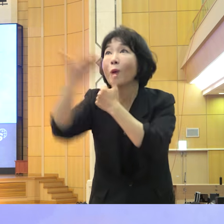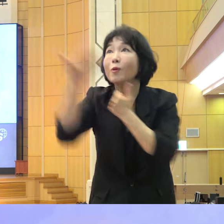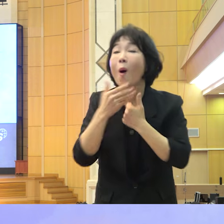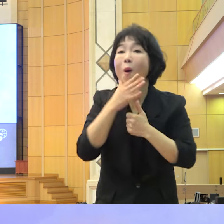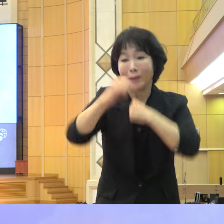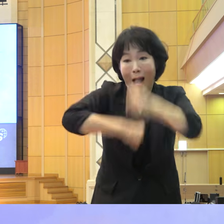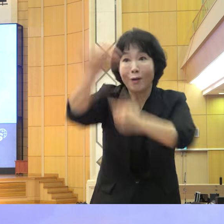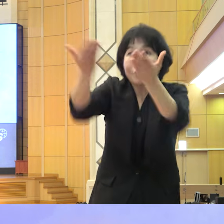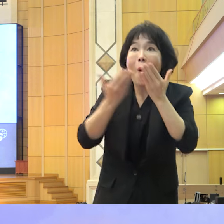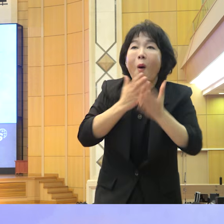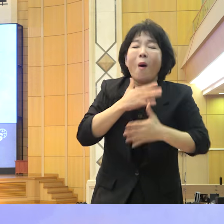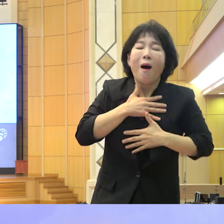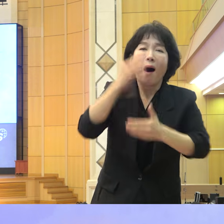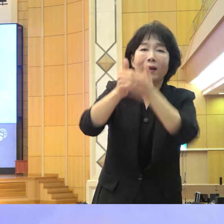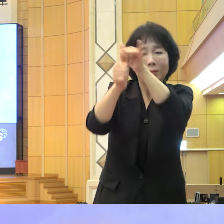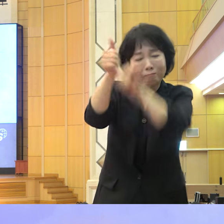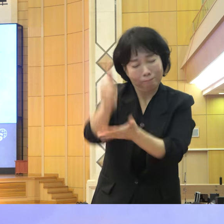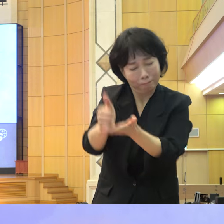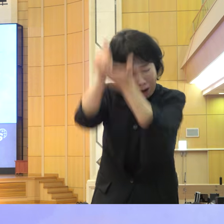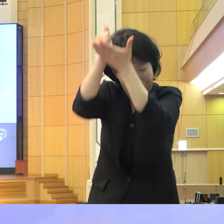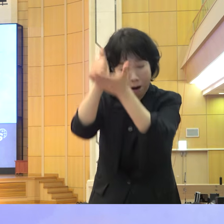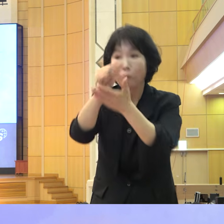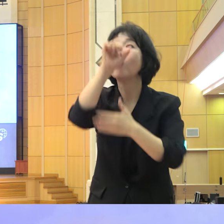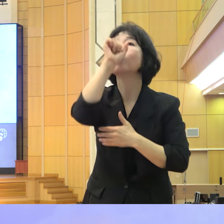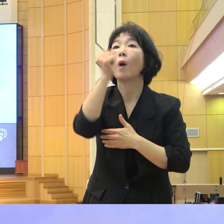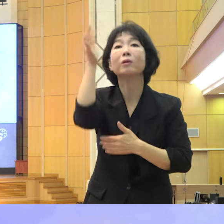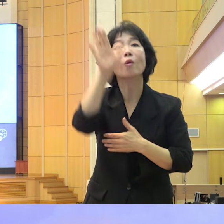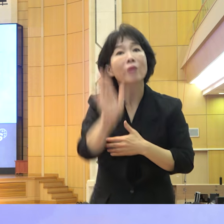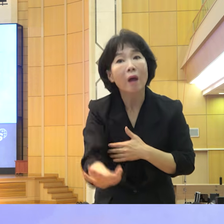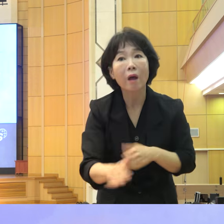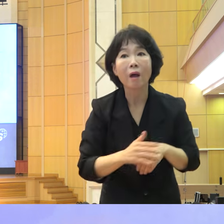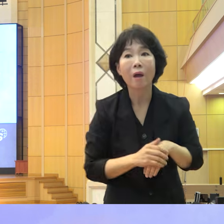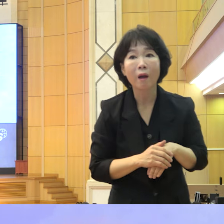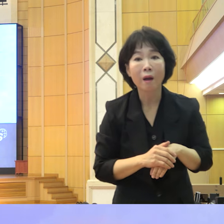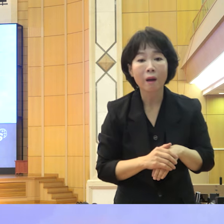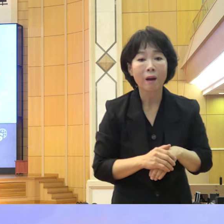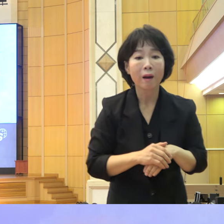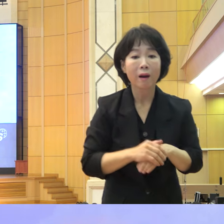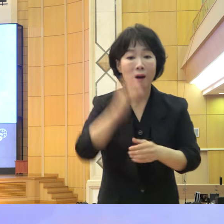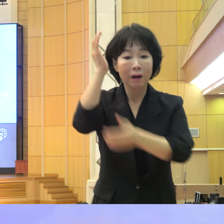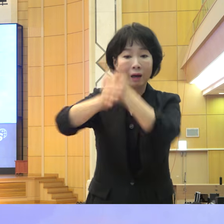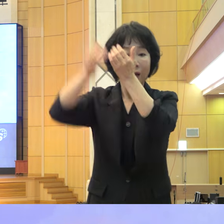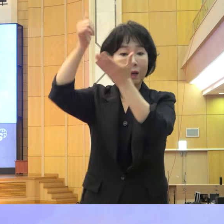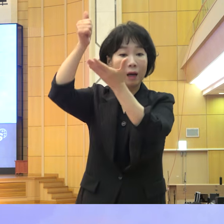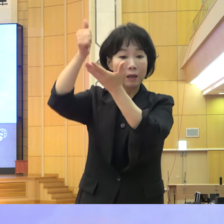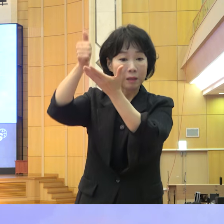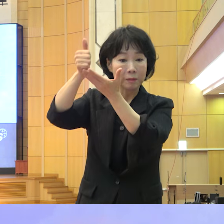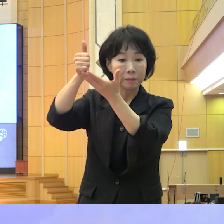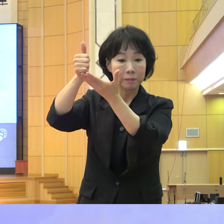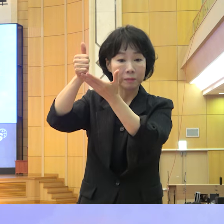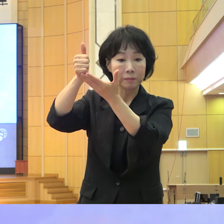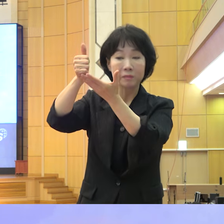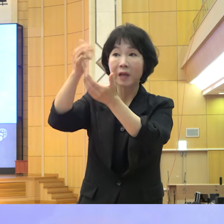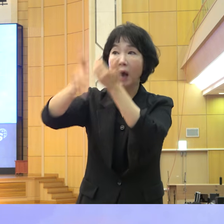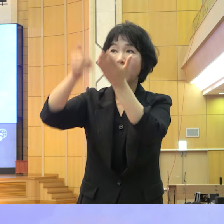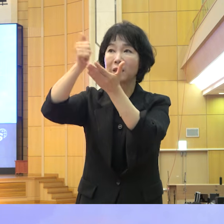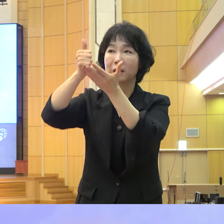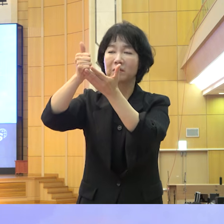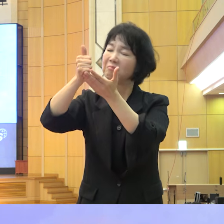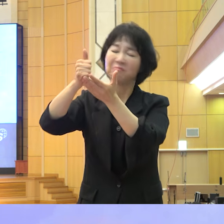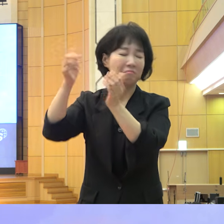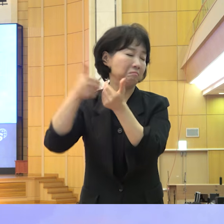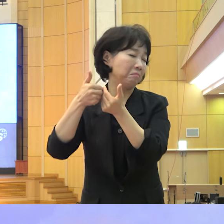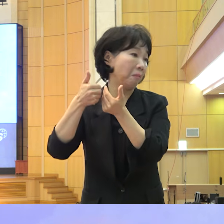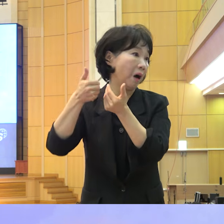하나님을 잘 믿고 잘 섬기고 영광을 돌려야 되는데 그 하나님을 떠날